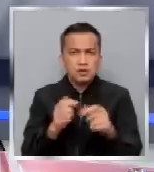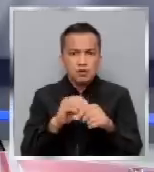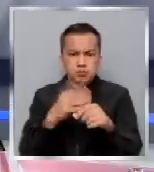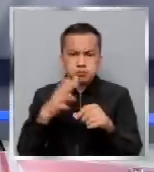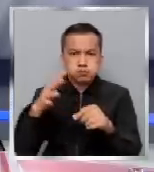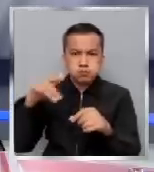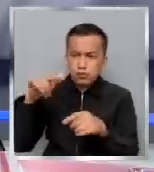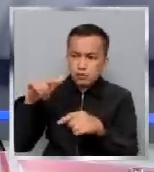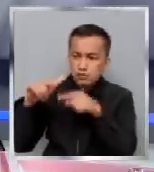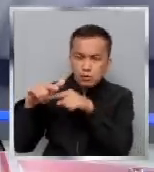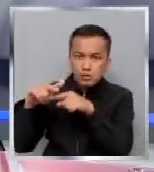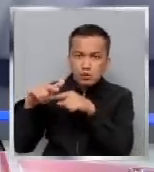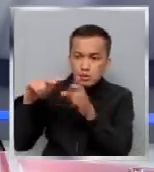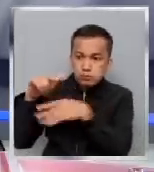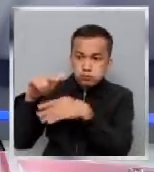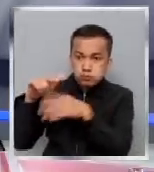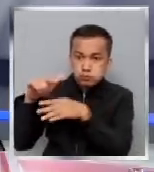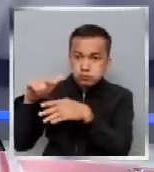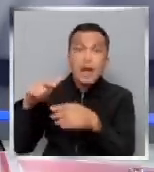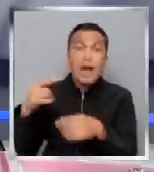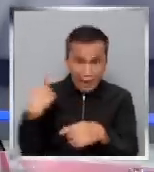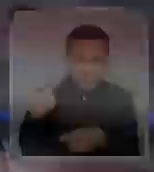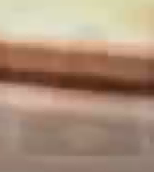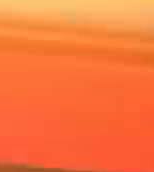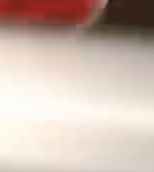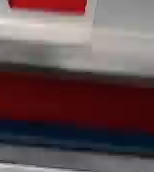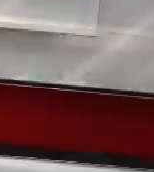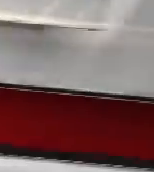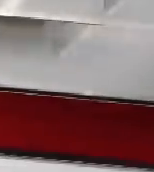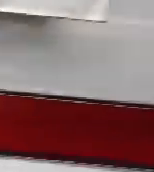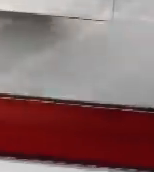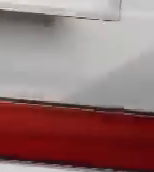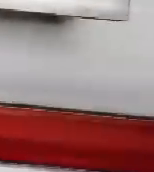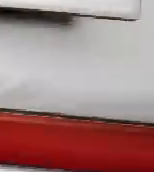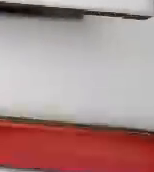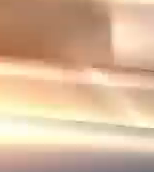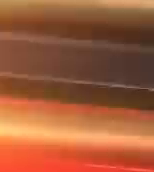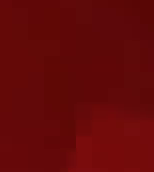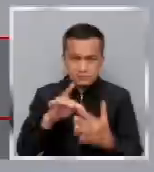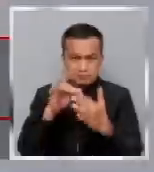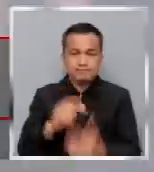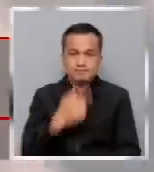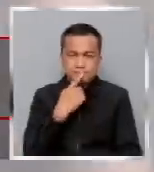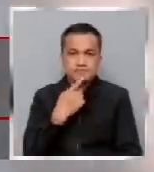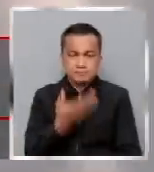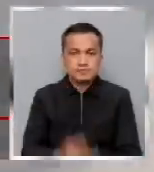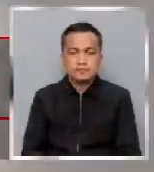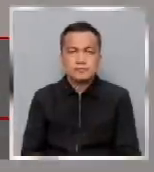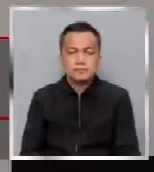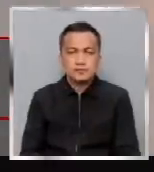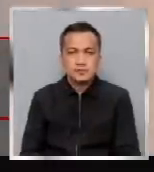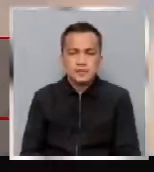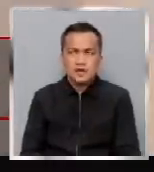nito habang nasa himpapawid. Narito po ang pagtutok ni Emil Sumangi, eksklusibo. The plane just started